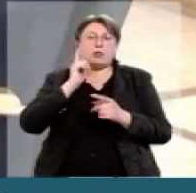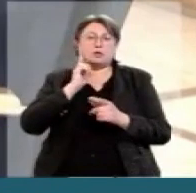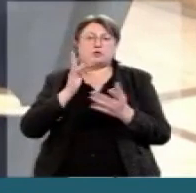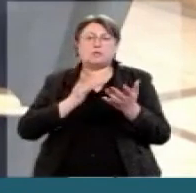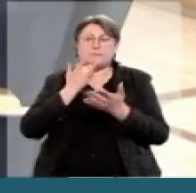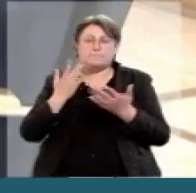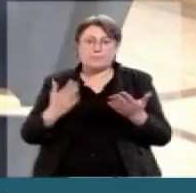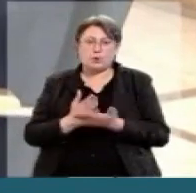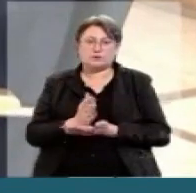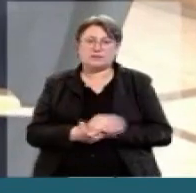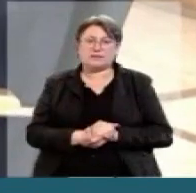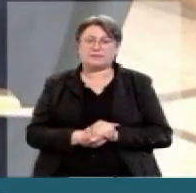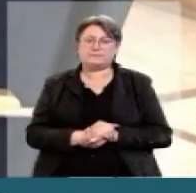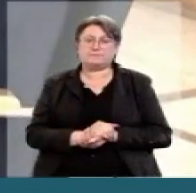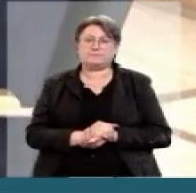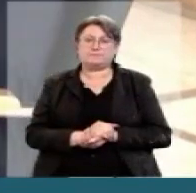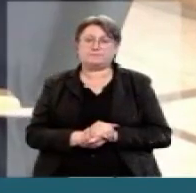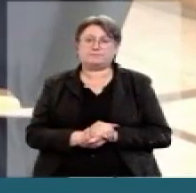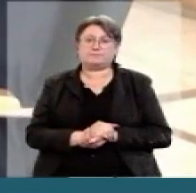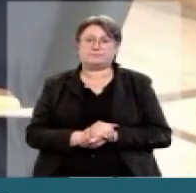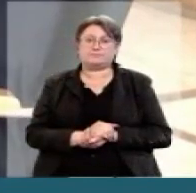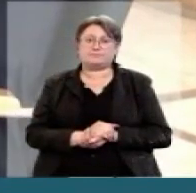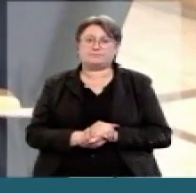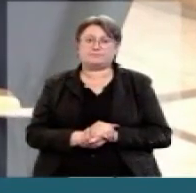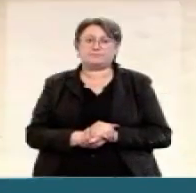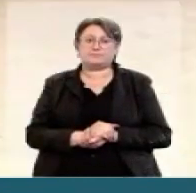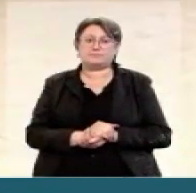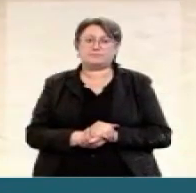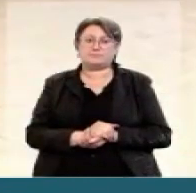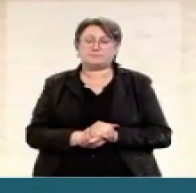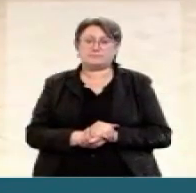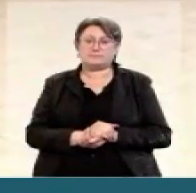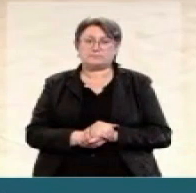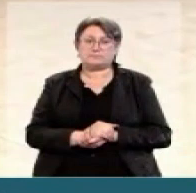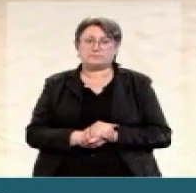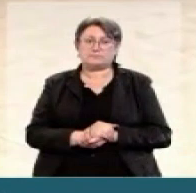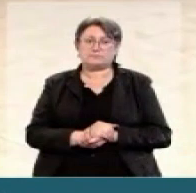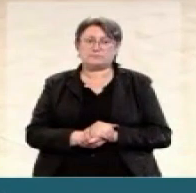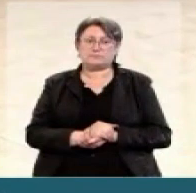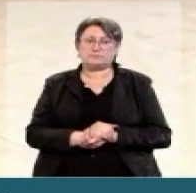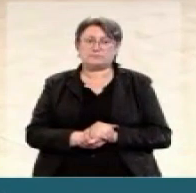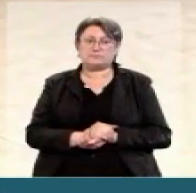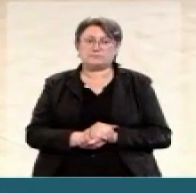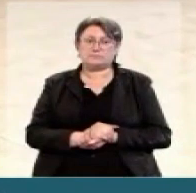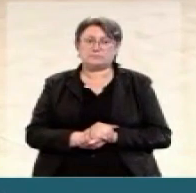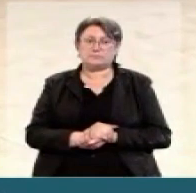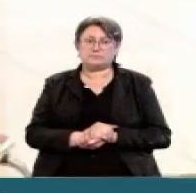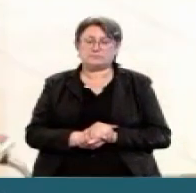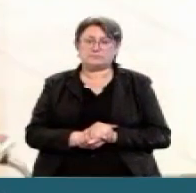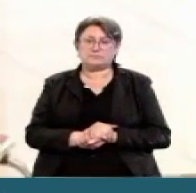саясатына енгізілген 10 өзгерістер туралы да айтты. Мәселен, биыл жастар санатына кіретін азаматтардың шекті жасы ұлғайған